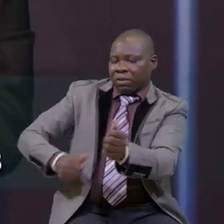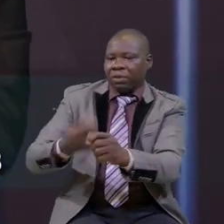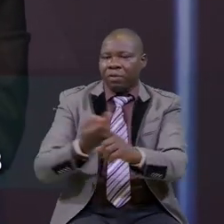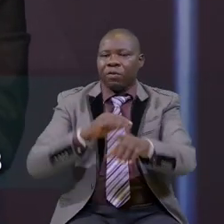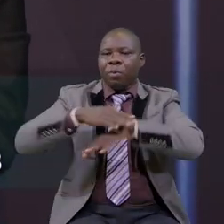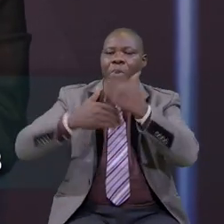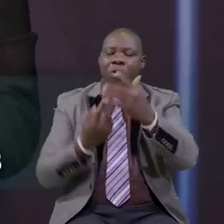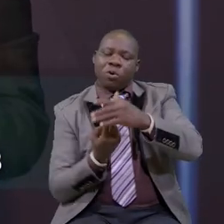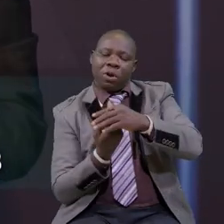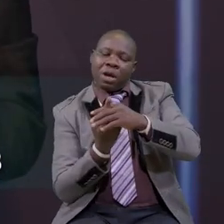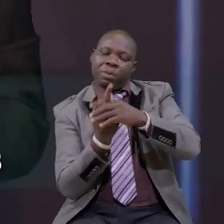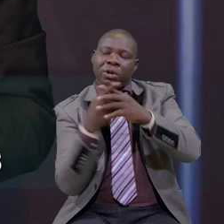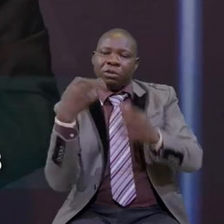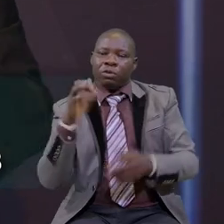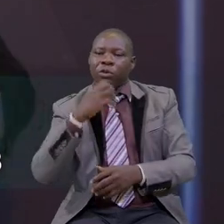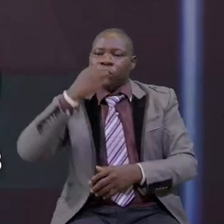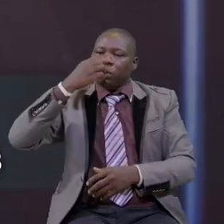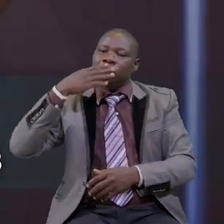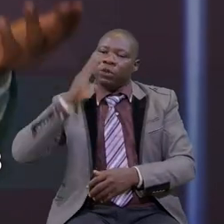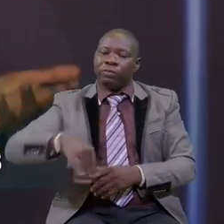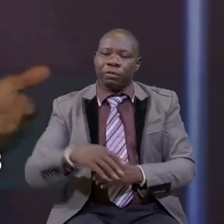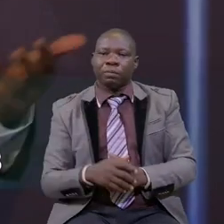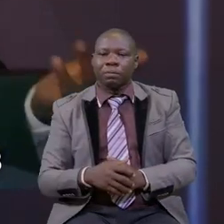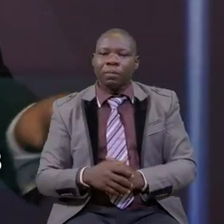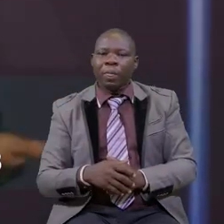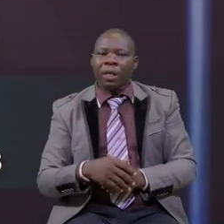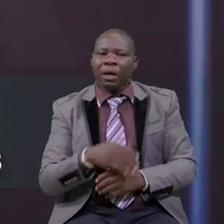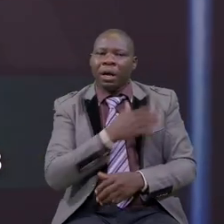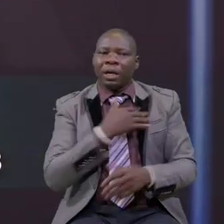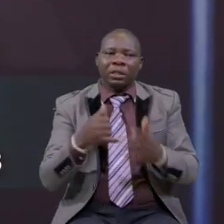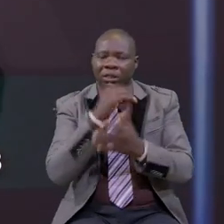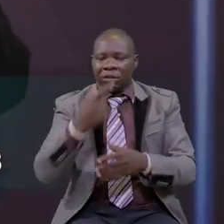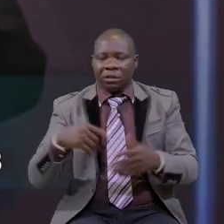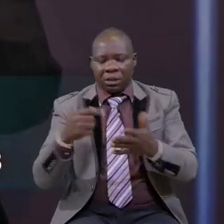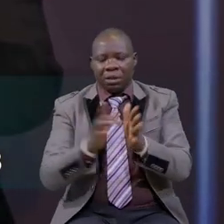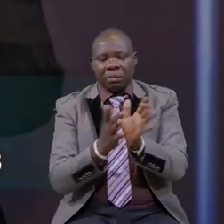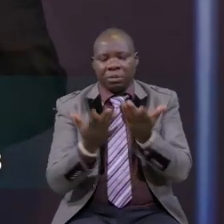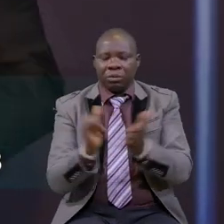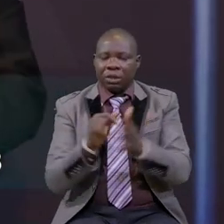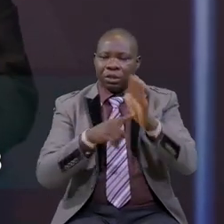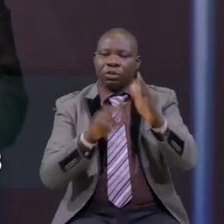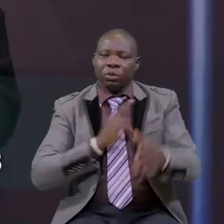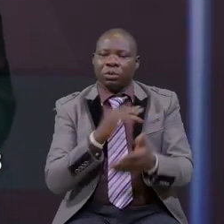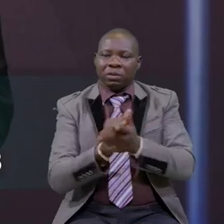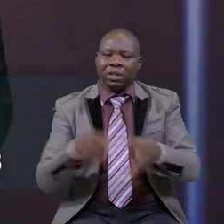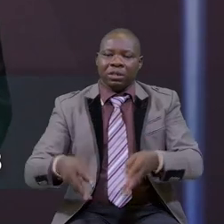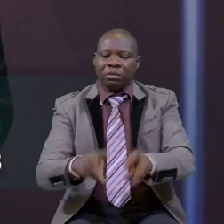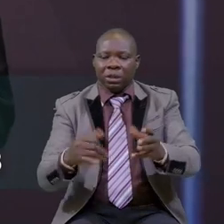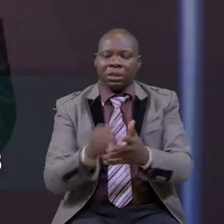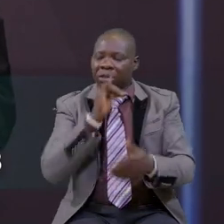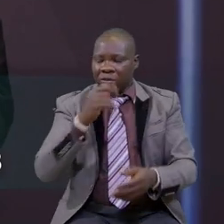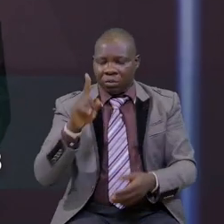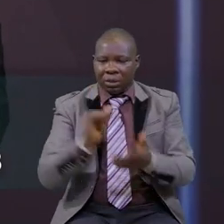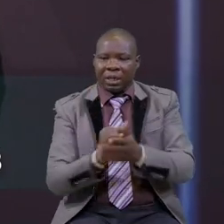22. La Bible nous dit, abstenez-vous de tout esprit de mal. C'est la Bible qui nous montre ce chemin-là. C'est la Bible